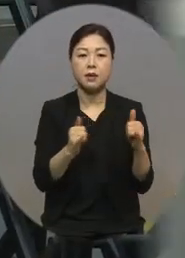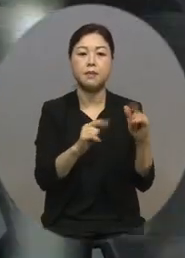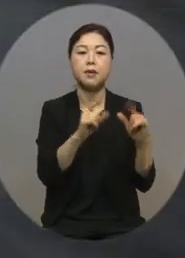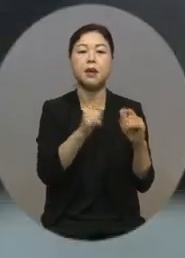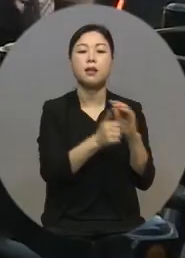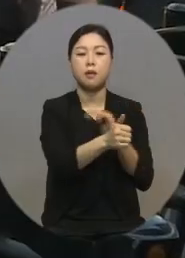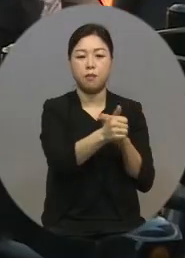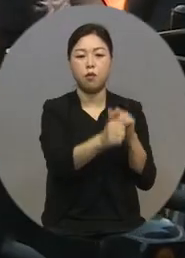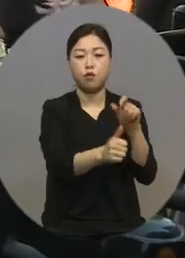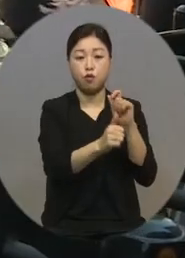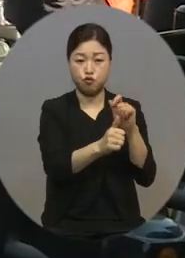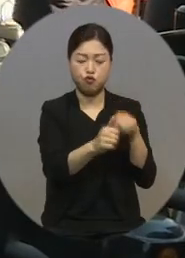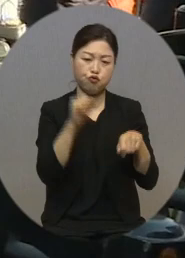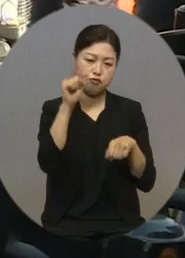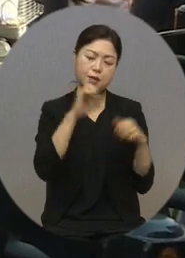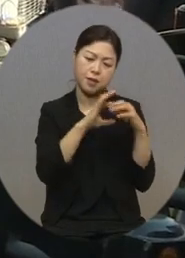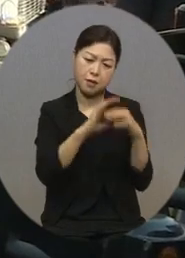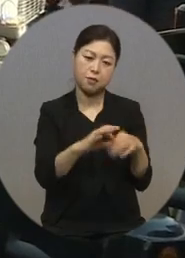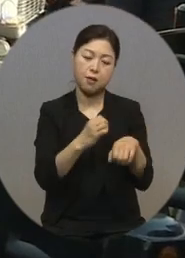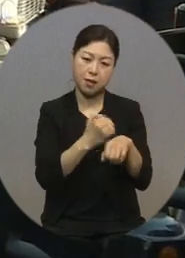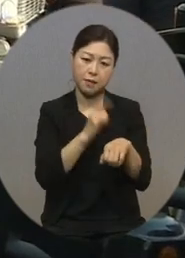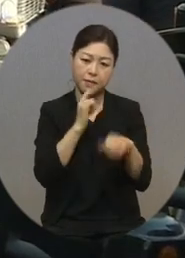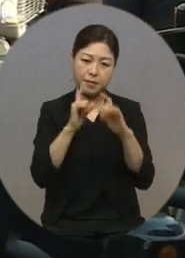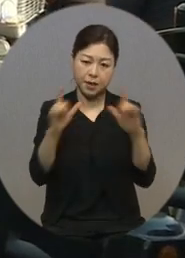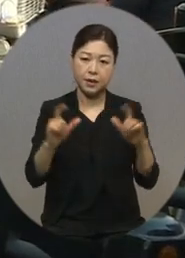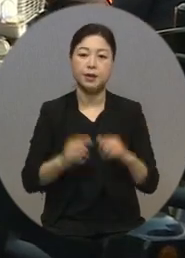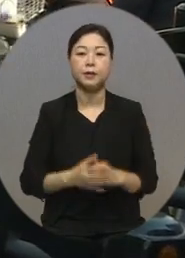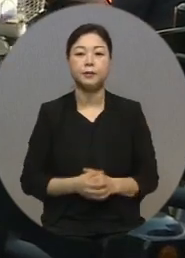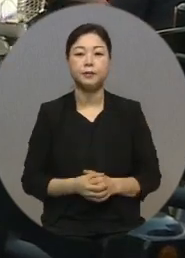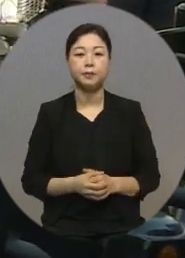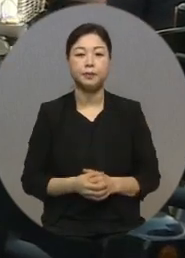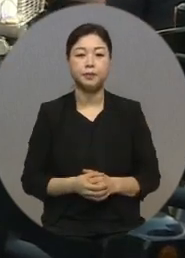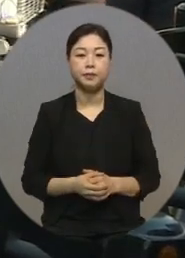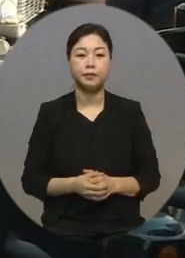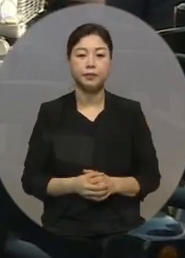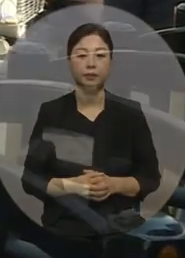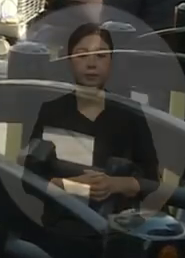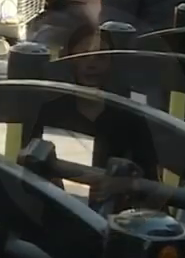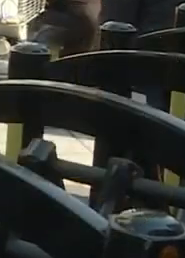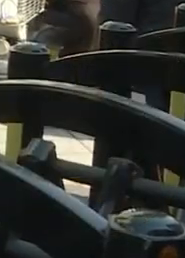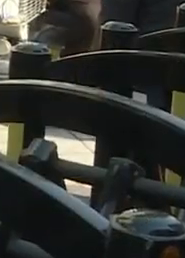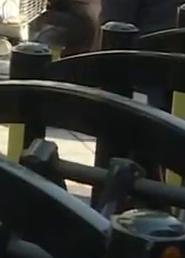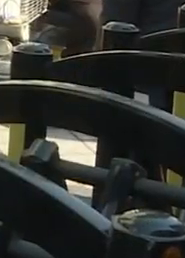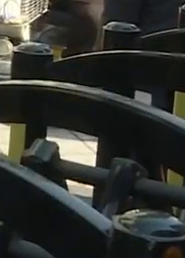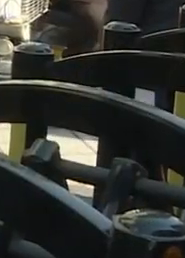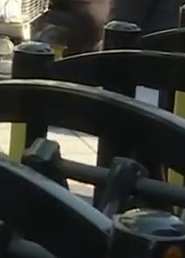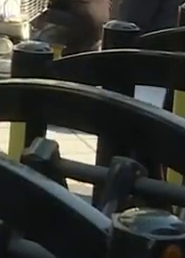위한 투쟁을 이어나갈 것을 비대위는 예고했습니다. 복지TV 뉴스 김은별입니다.